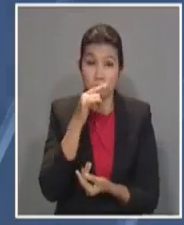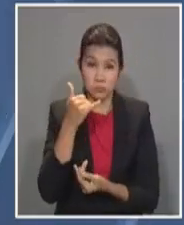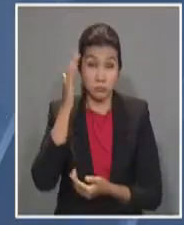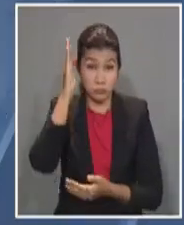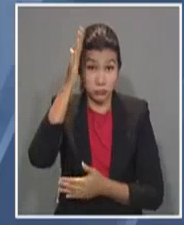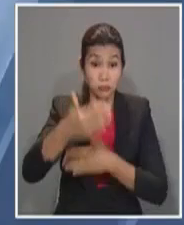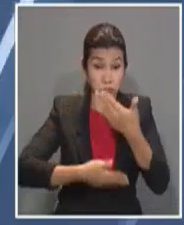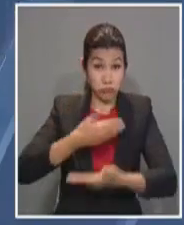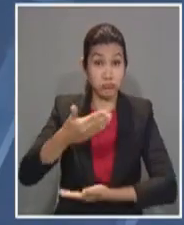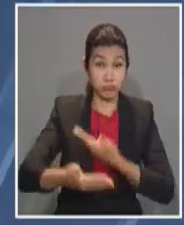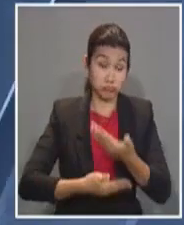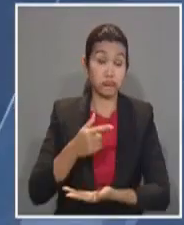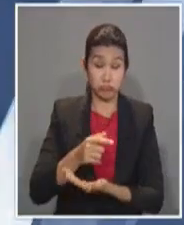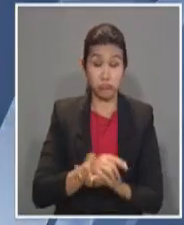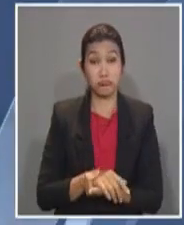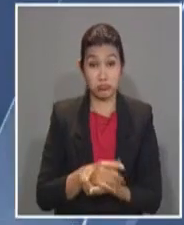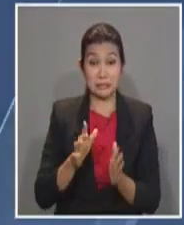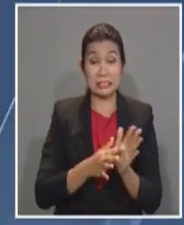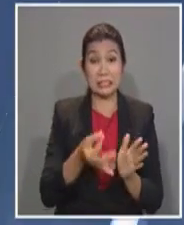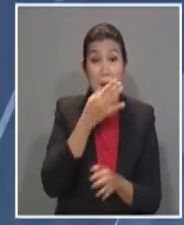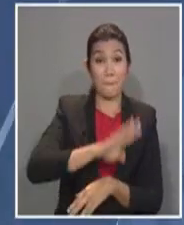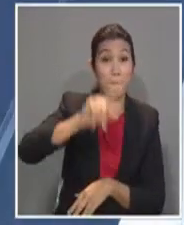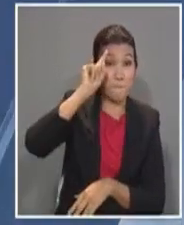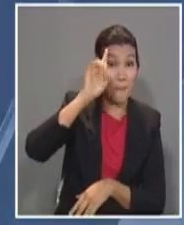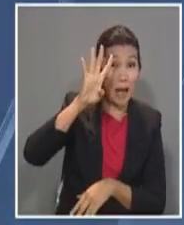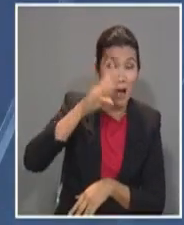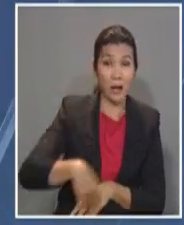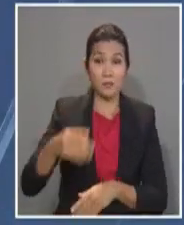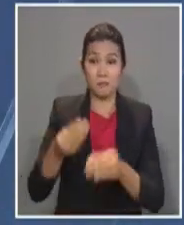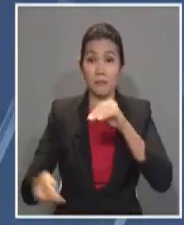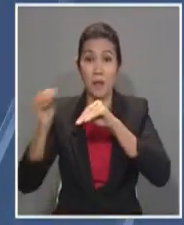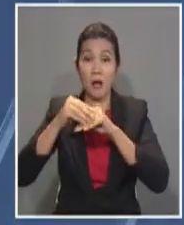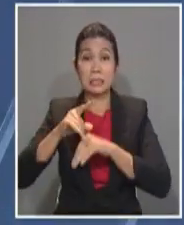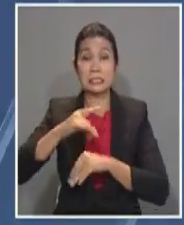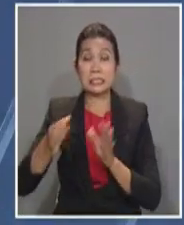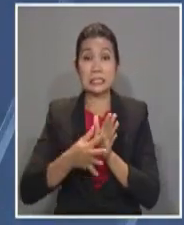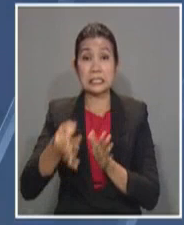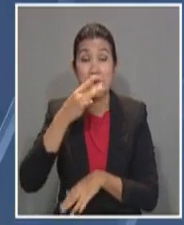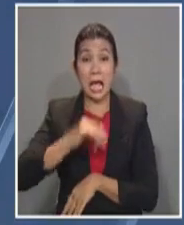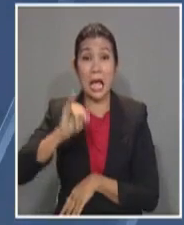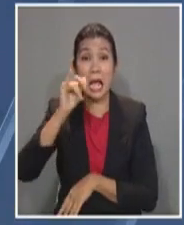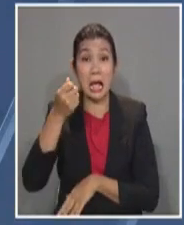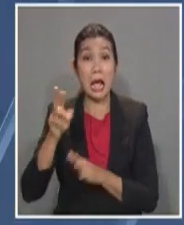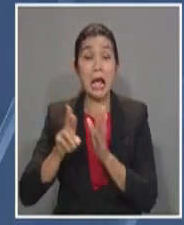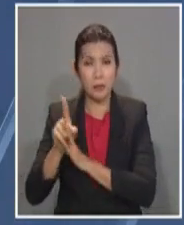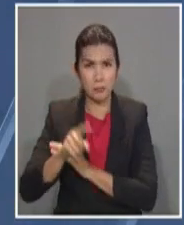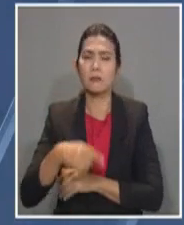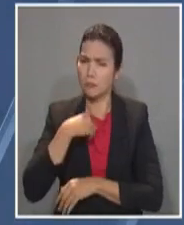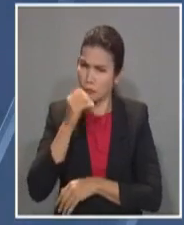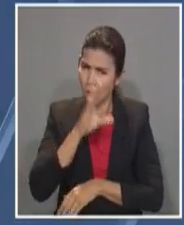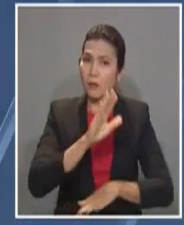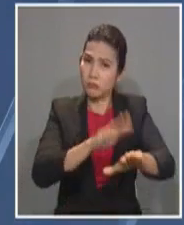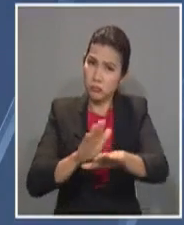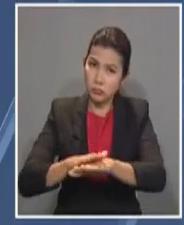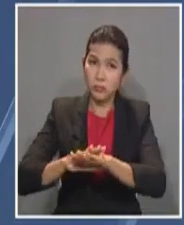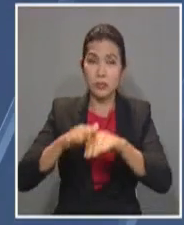ขายเพิ่มผลิตภัณฑ์นะครับจากยาบ้าเพิ่มเป็นยาไอเข้าไปอีก อันนี้อย่าเอาเป็นตัวอย่างเลย เนี่ยครับบอกน้องน้องนักเรียนนักศึก